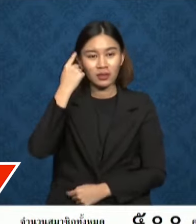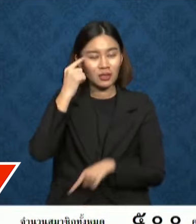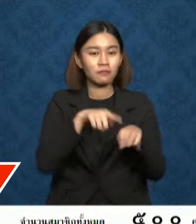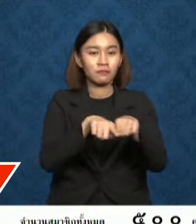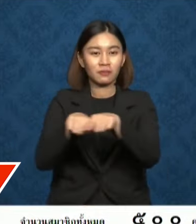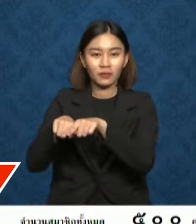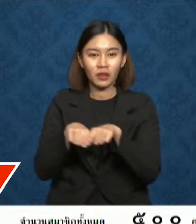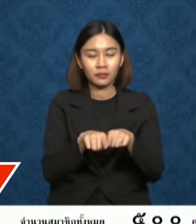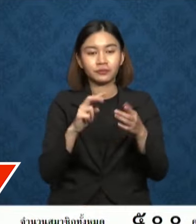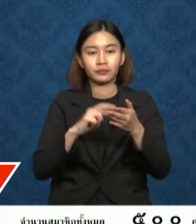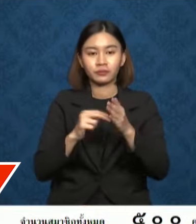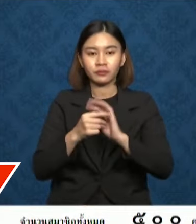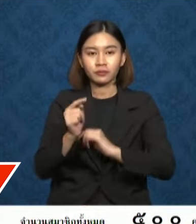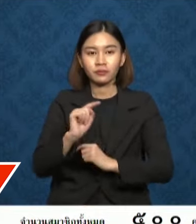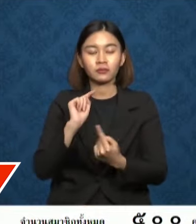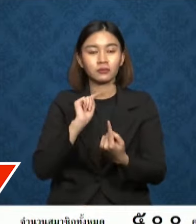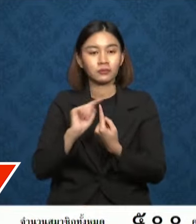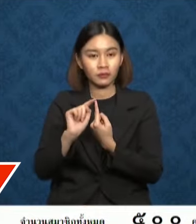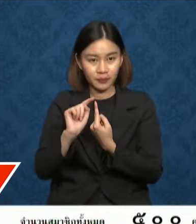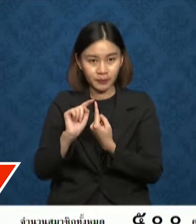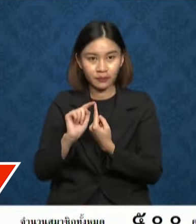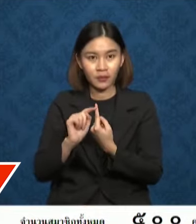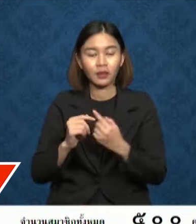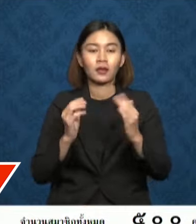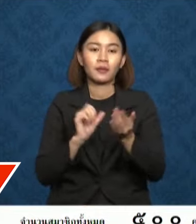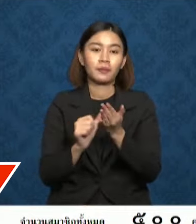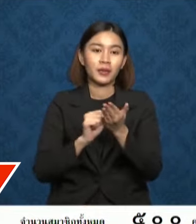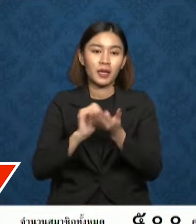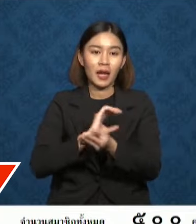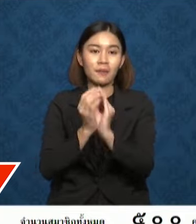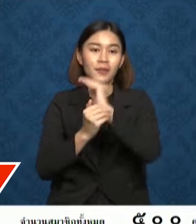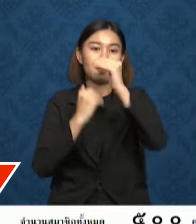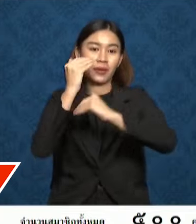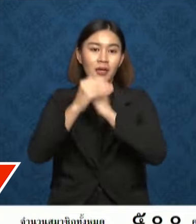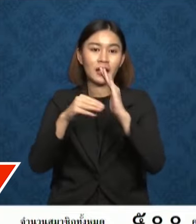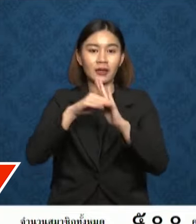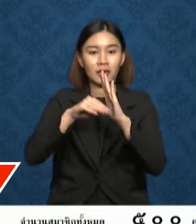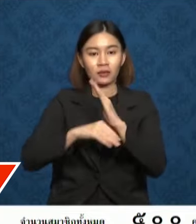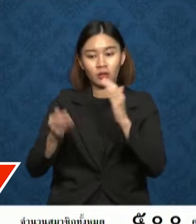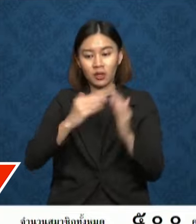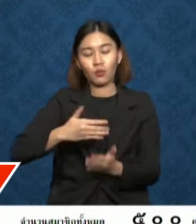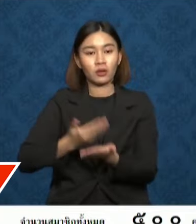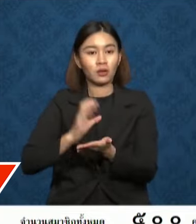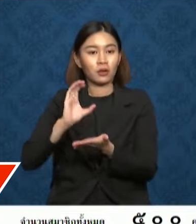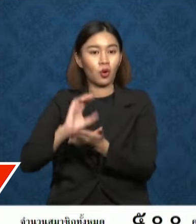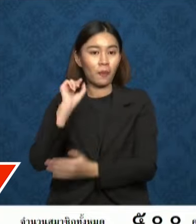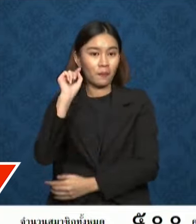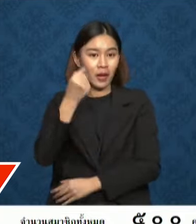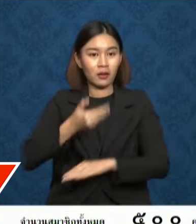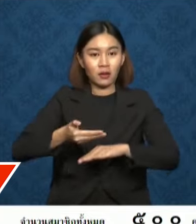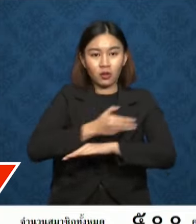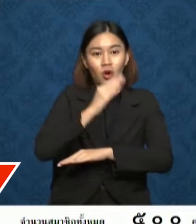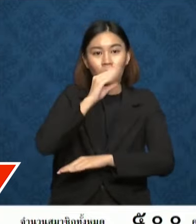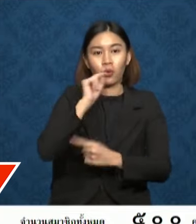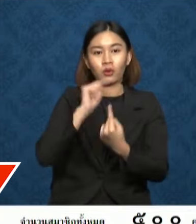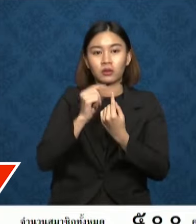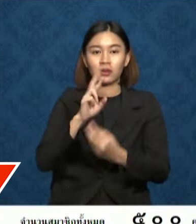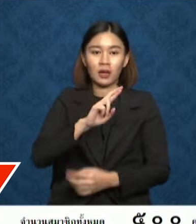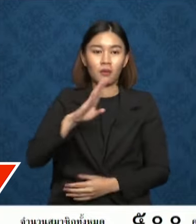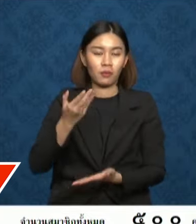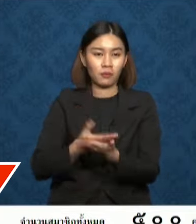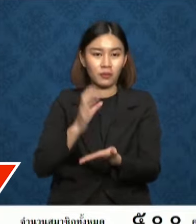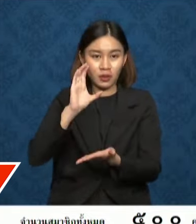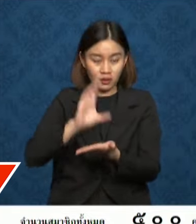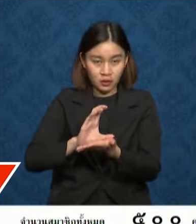ตรงกันนั่ก็คือในส่วนของการบัติรูประบบและกระบวนการงประมาเสีให่ครับก่อนนี้จะไปพูดถึงระบบงบประมาณ